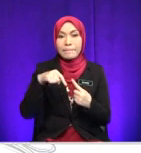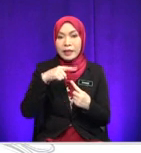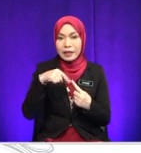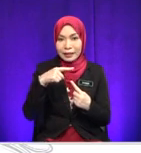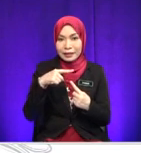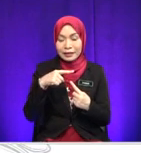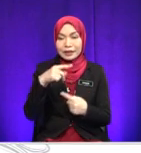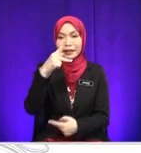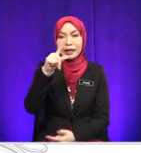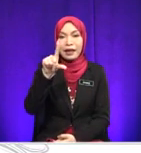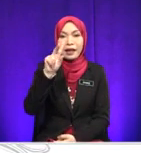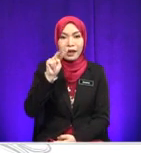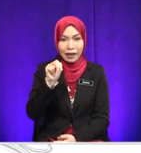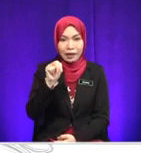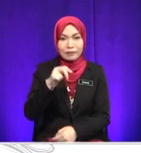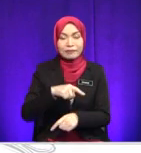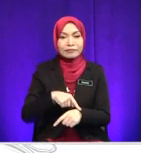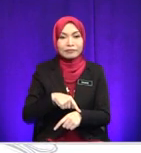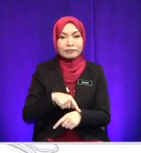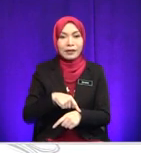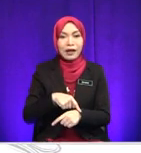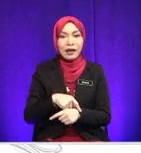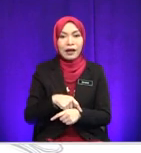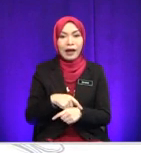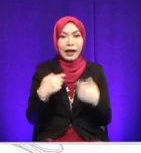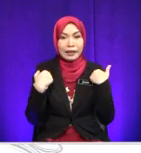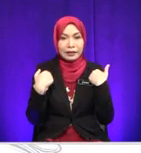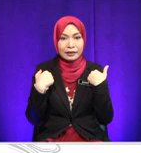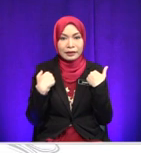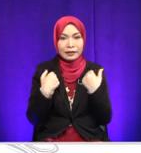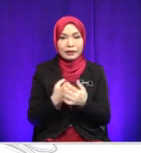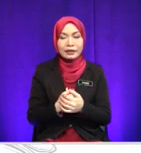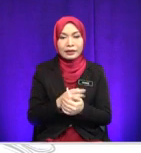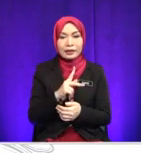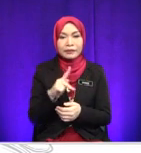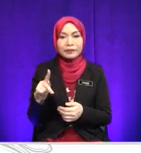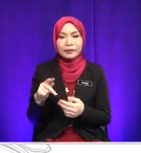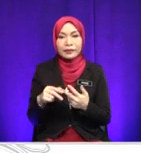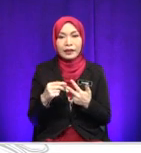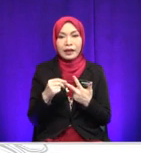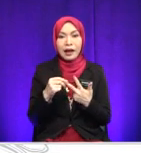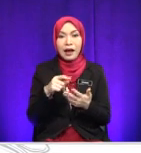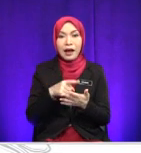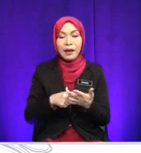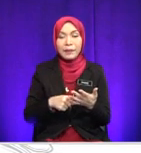mengapakah dinamakan Bhisma Putra? Dan yang ketiga, apakah tugas-tugas